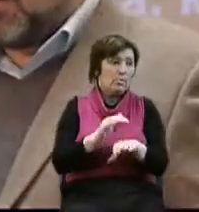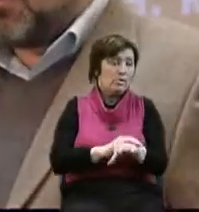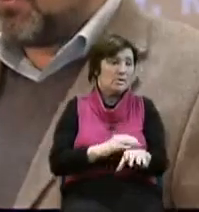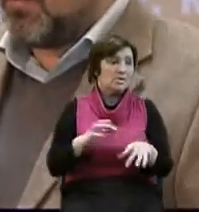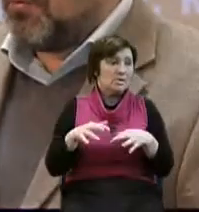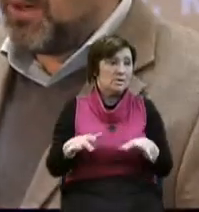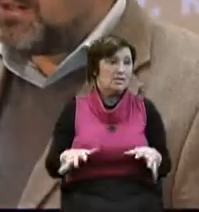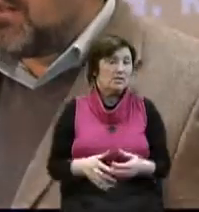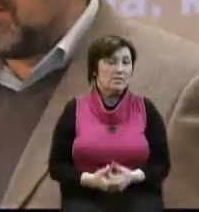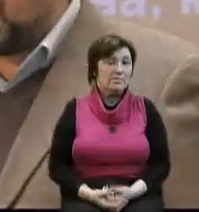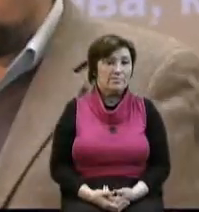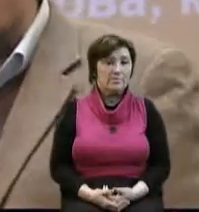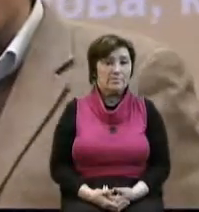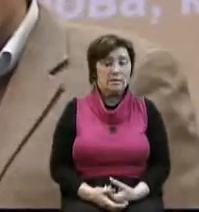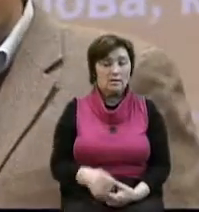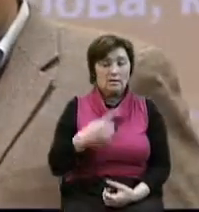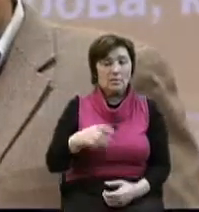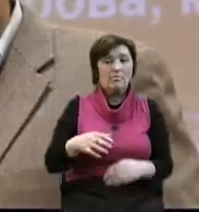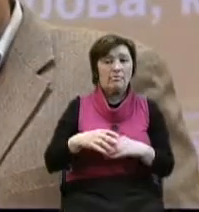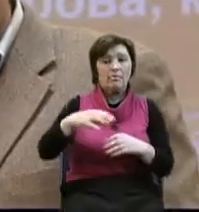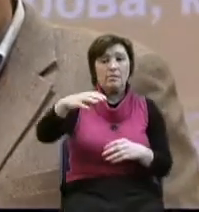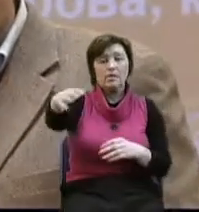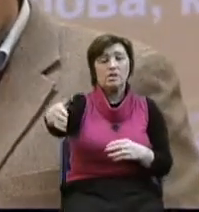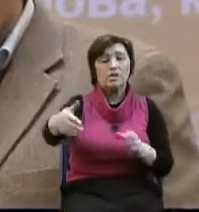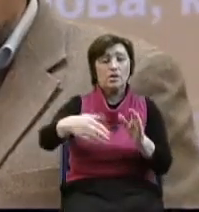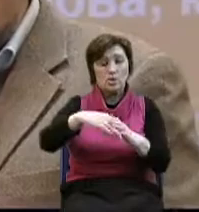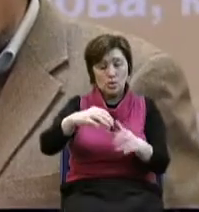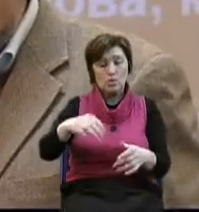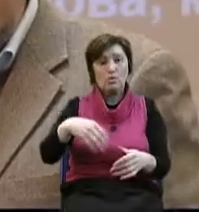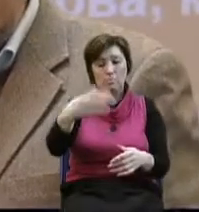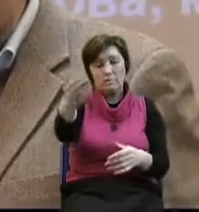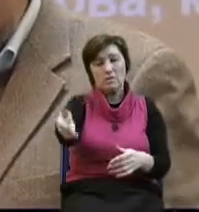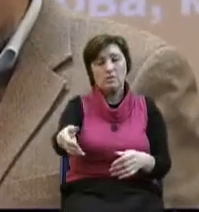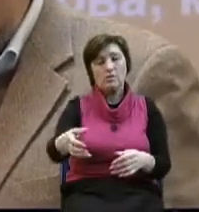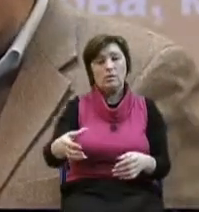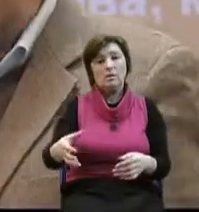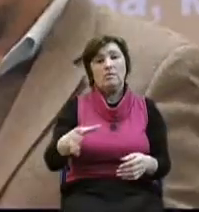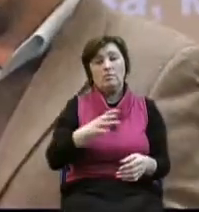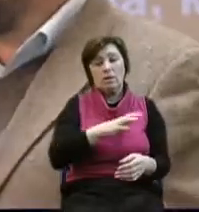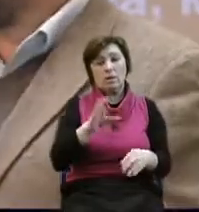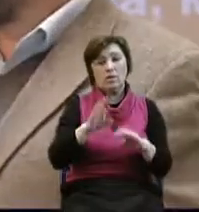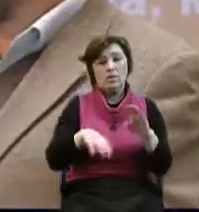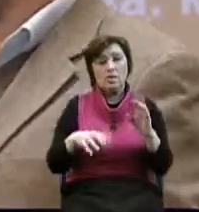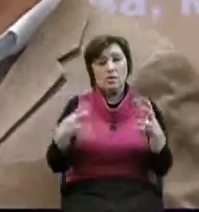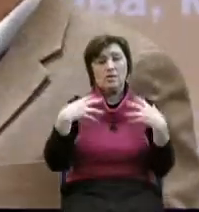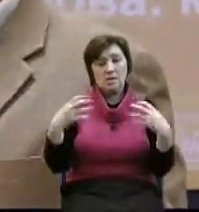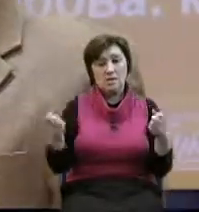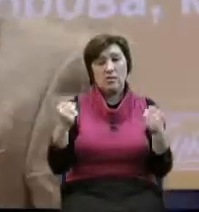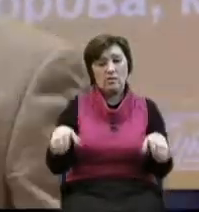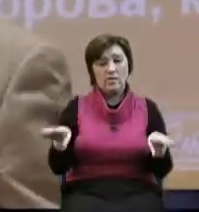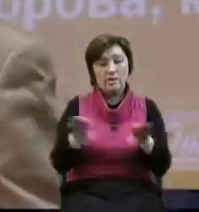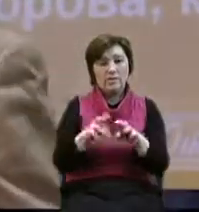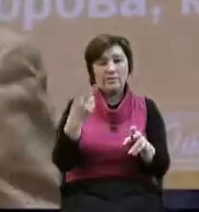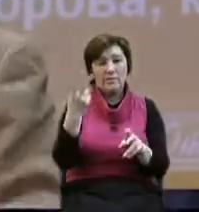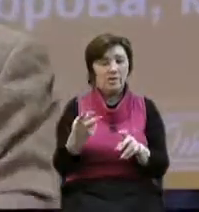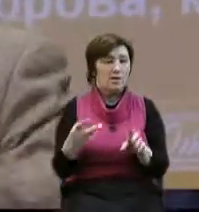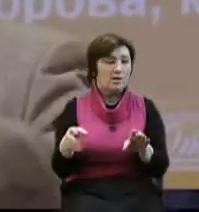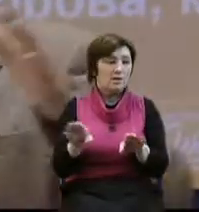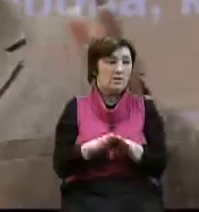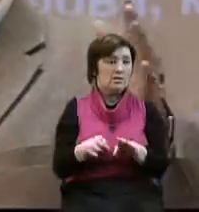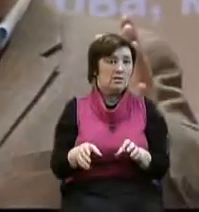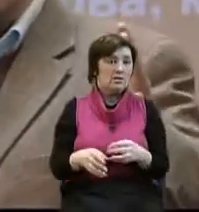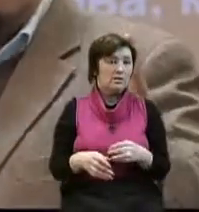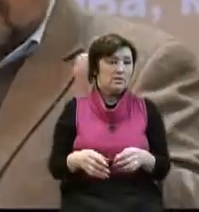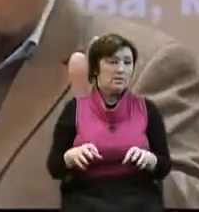говорит человеку тому, протяни руку твою. И он протянул, и стала она здорова, как другая. То есть